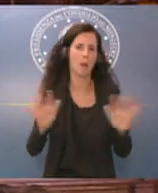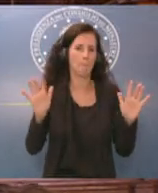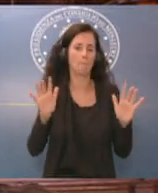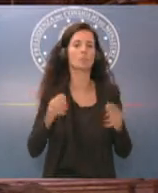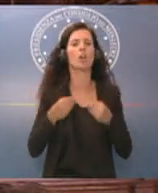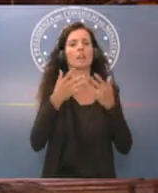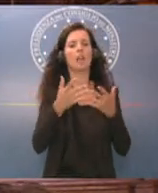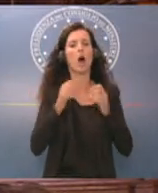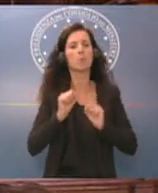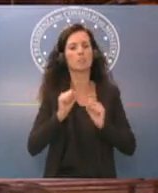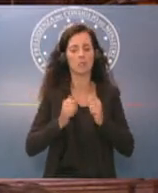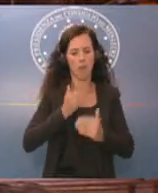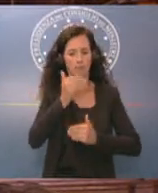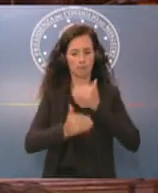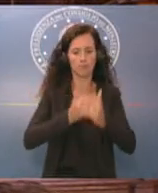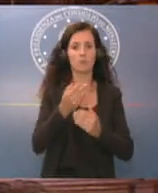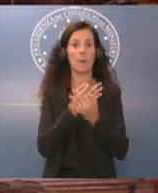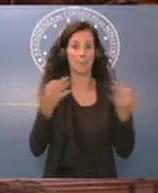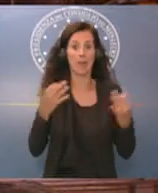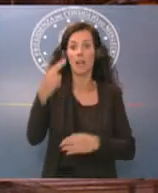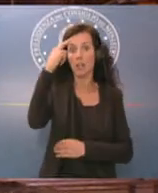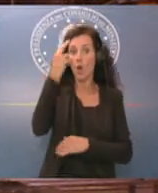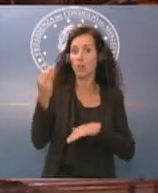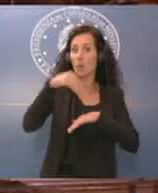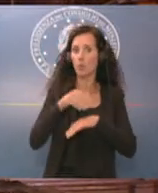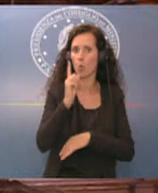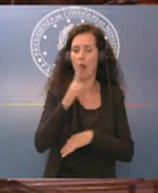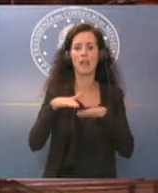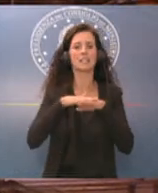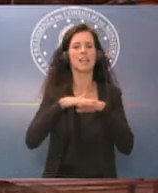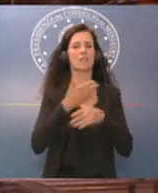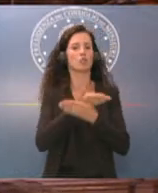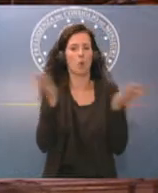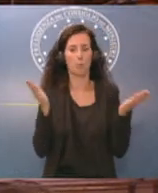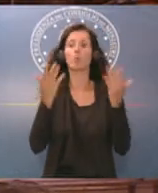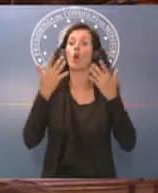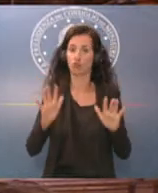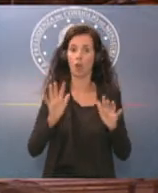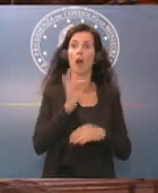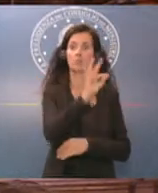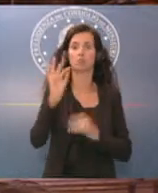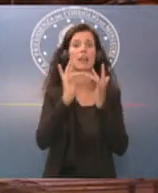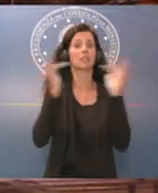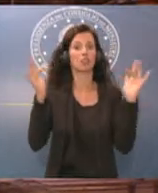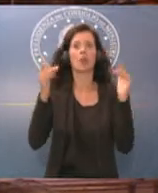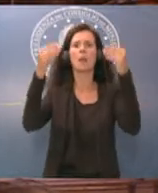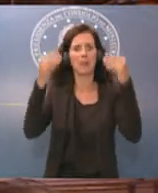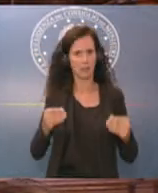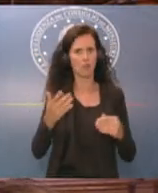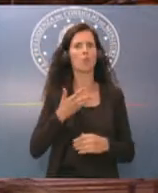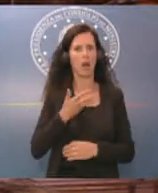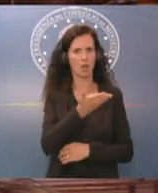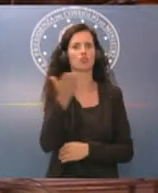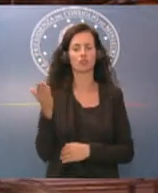in questa direzione, e ricordiamo che molti altri servizi pubblici sono già digitalizzati sulle piattaforme esistenti,